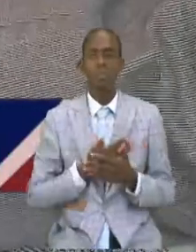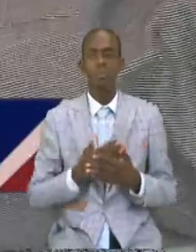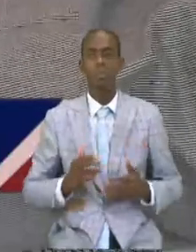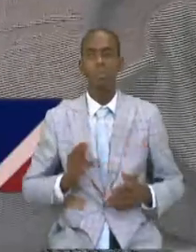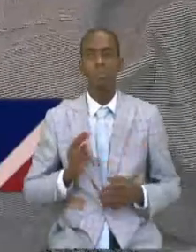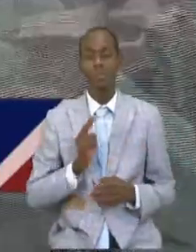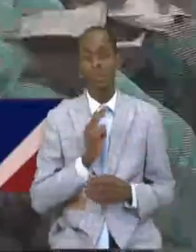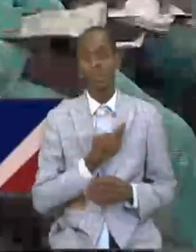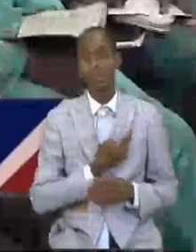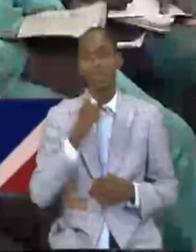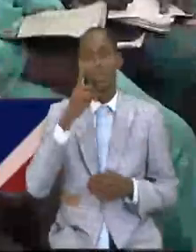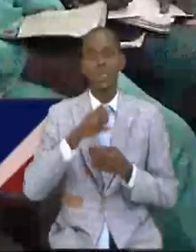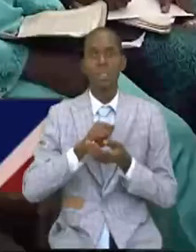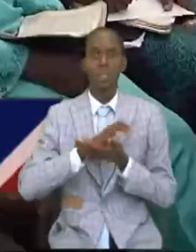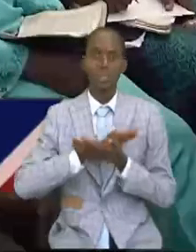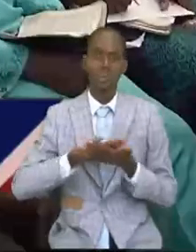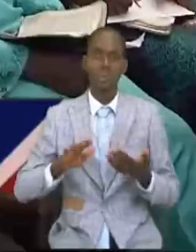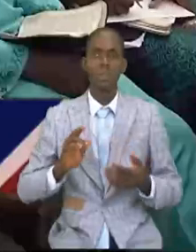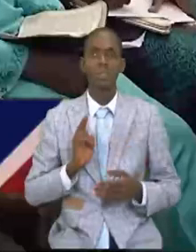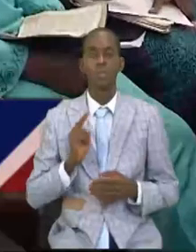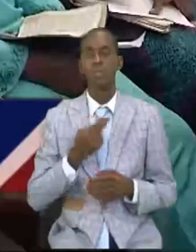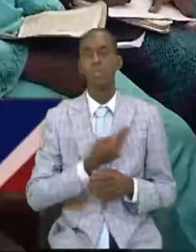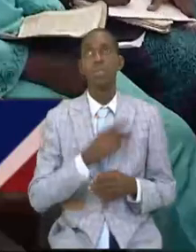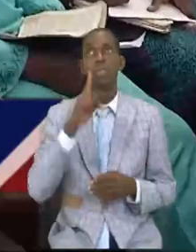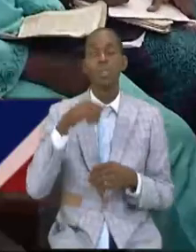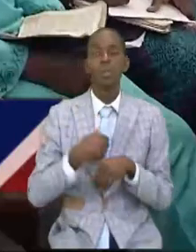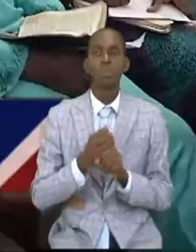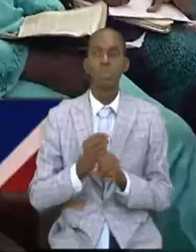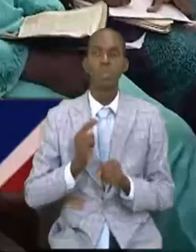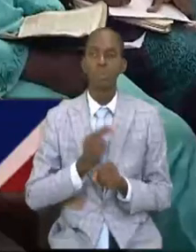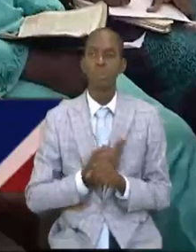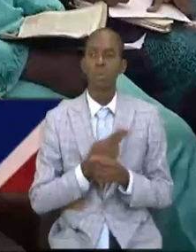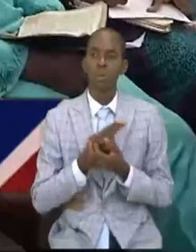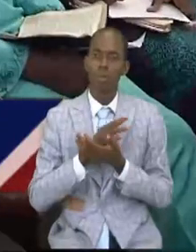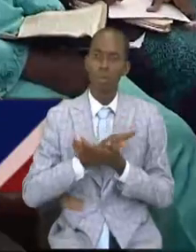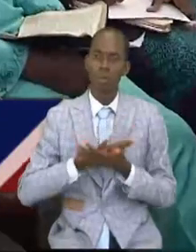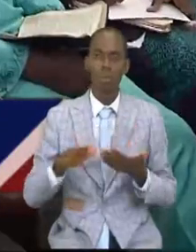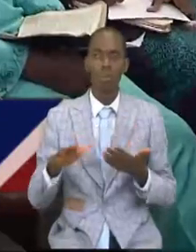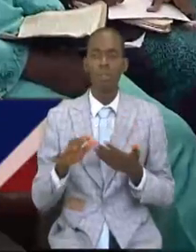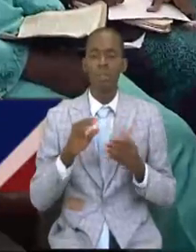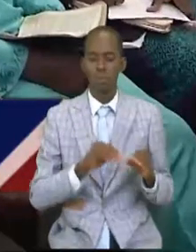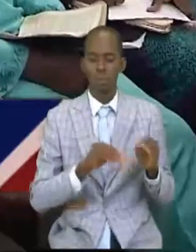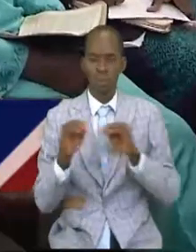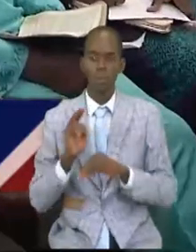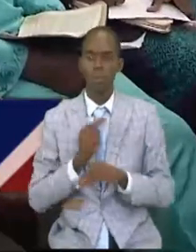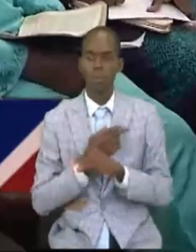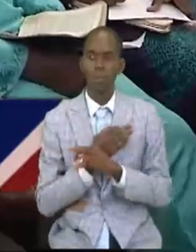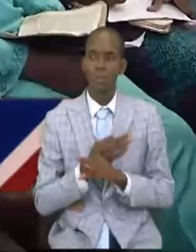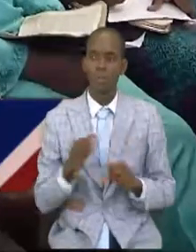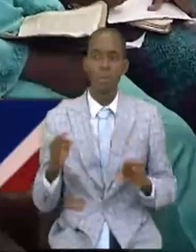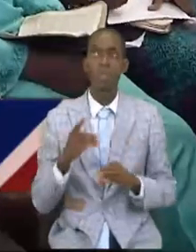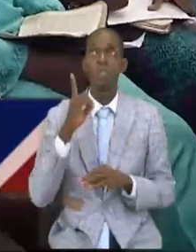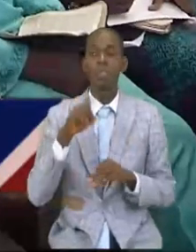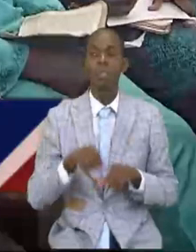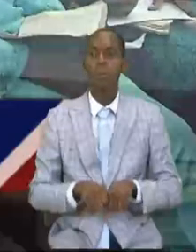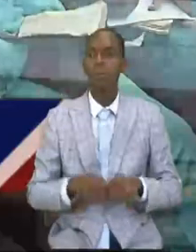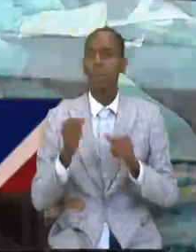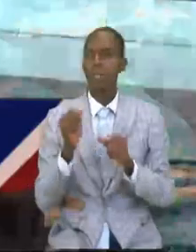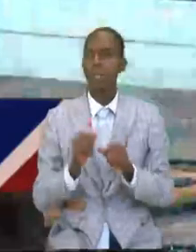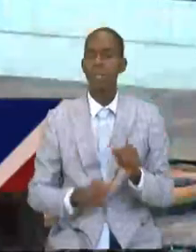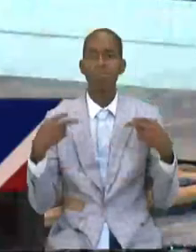purifie, il nous épure, il nous sanctifie, il nous rend saints, il nous affranchit,